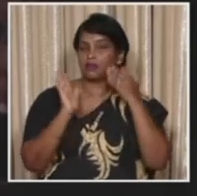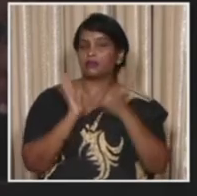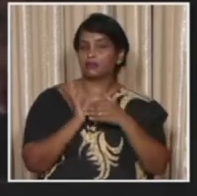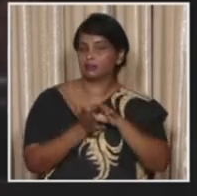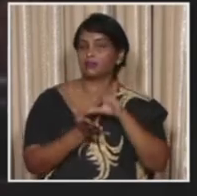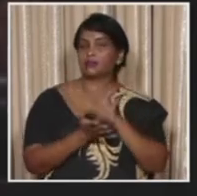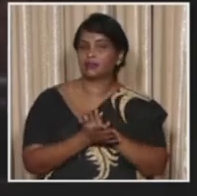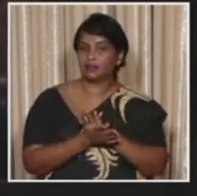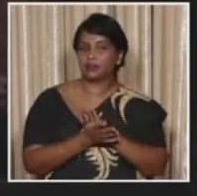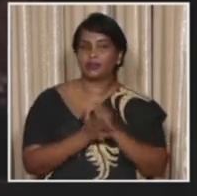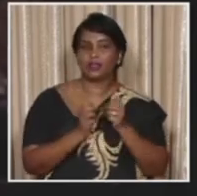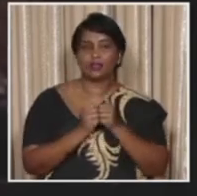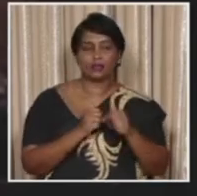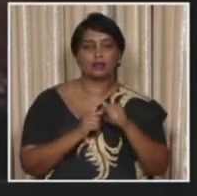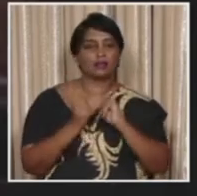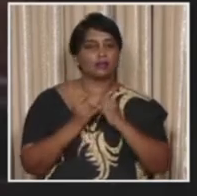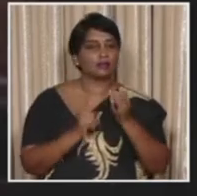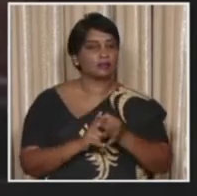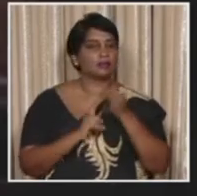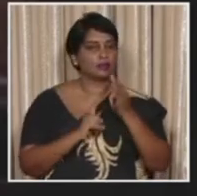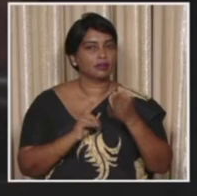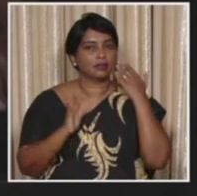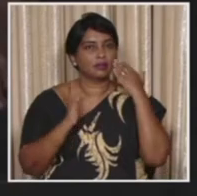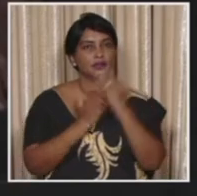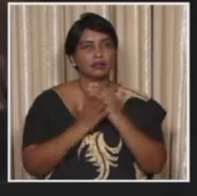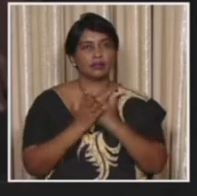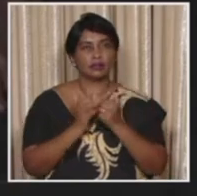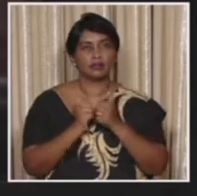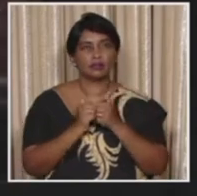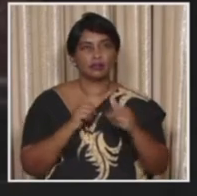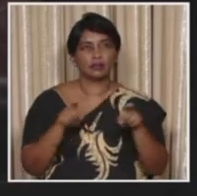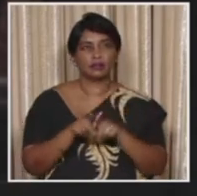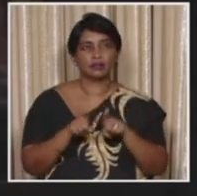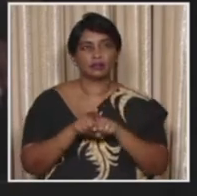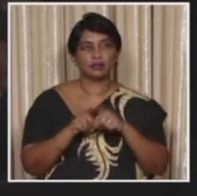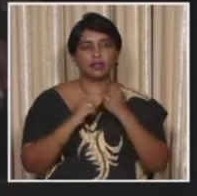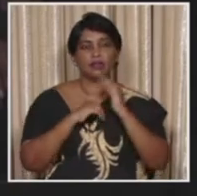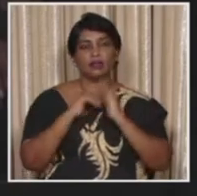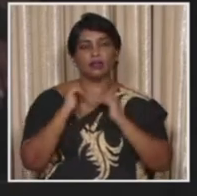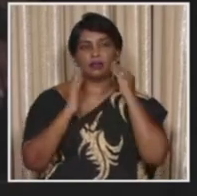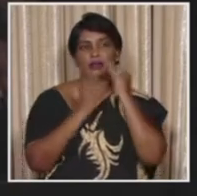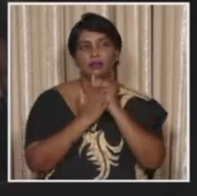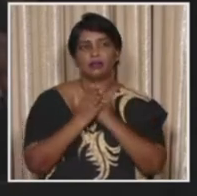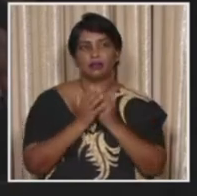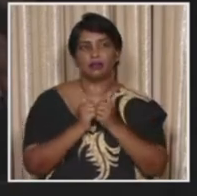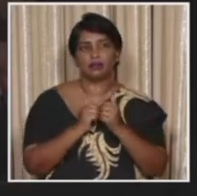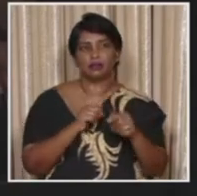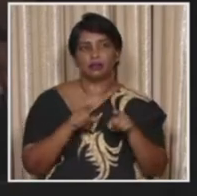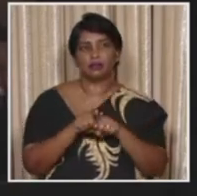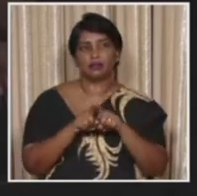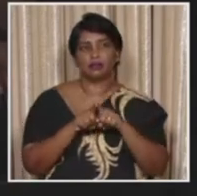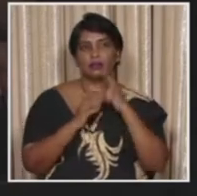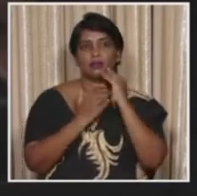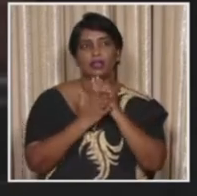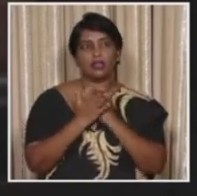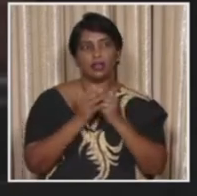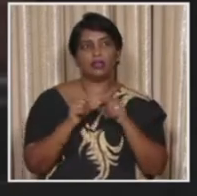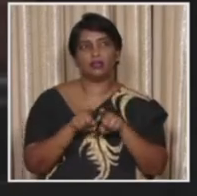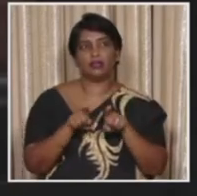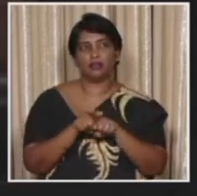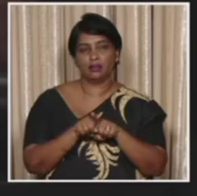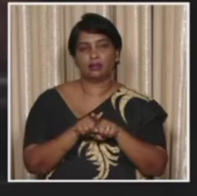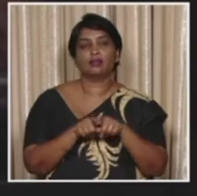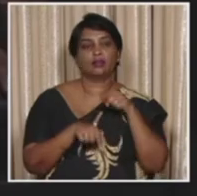එහෙම නෙමෙයි මම කියනවා සජිත් ප්‍රේමදාස මහත්තයාගේ සම්පූර්ණ කතාව බලන්න අපේ කතාව බලලා තියෙනවා ඒ වෙනුවෙන් කටයුතු කරන්න කියන ඉල්ලීම කරමින්